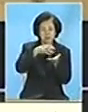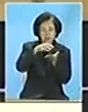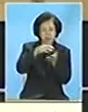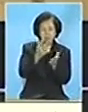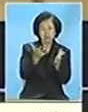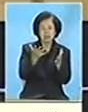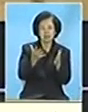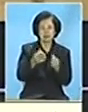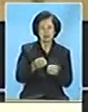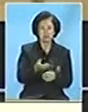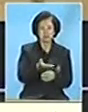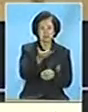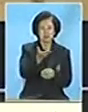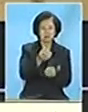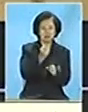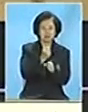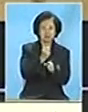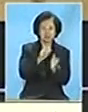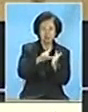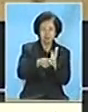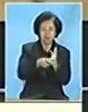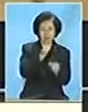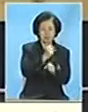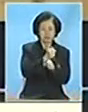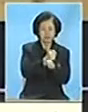าธิการวุฒิสภาดำเนินการค่ะ